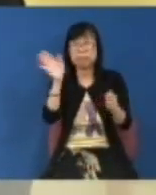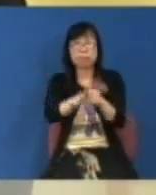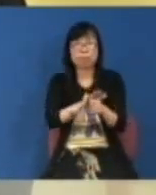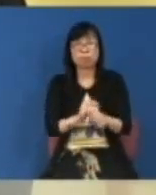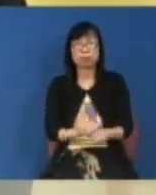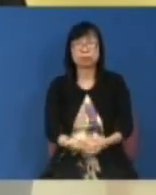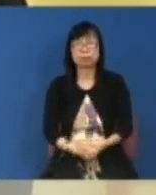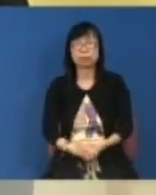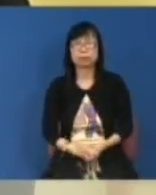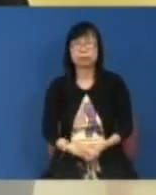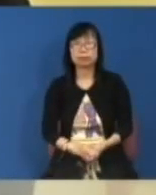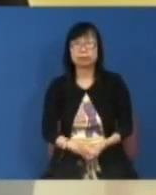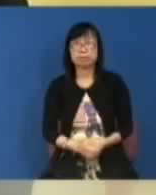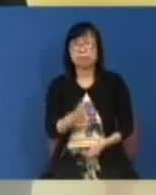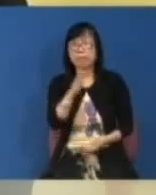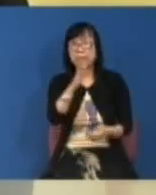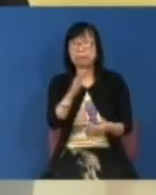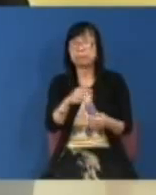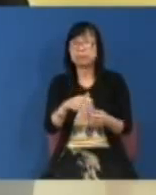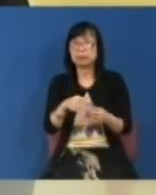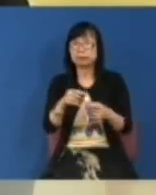做，你點做咧？